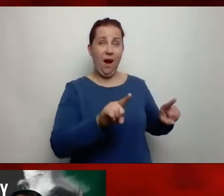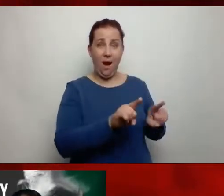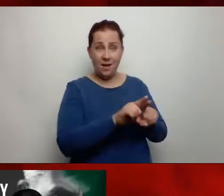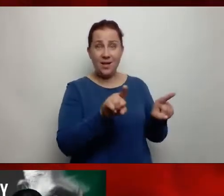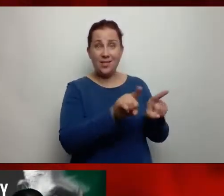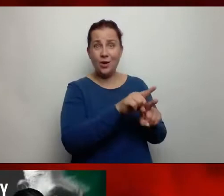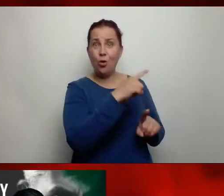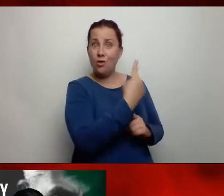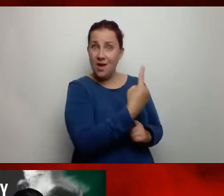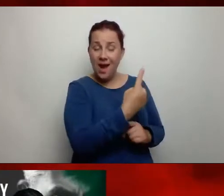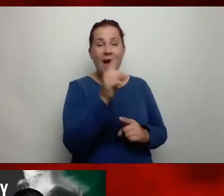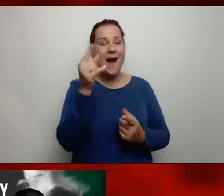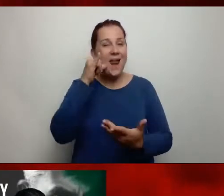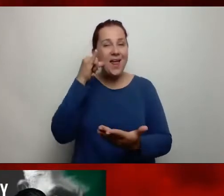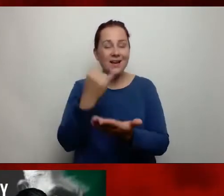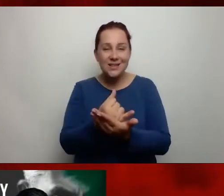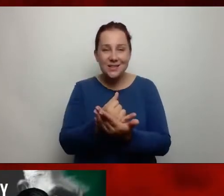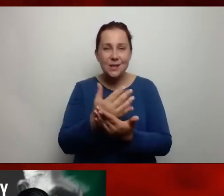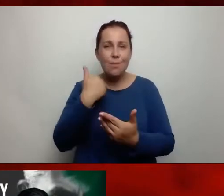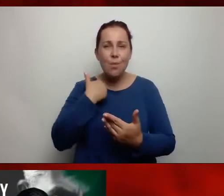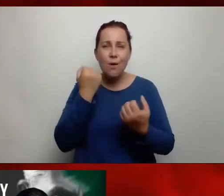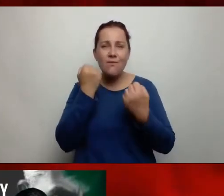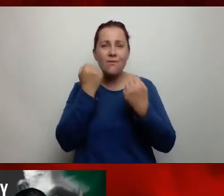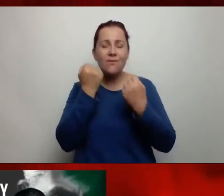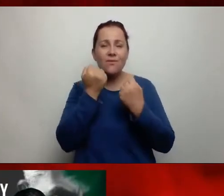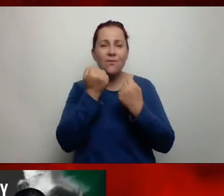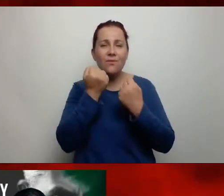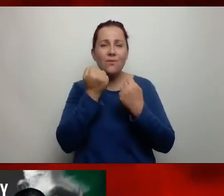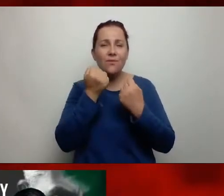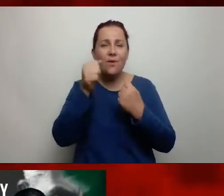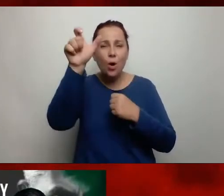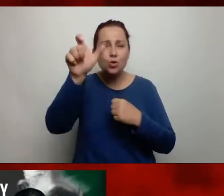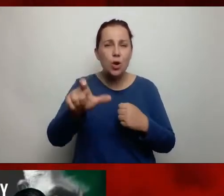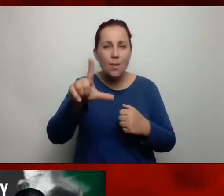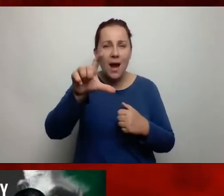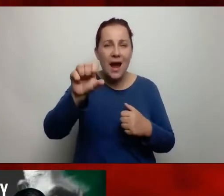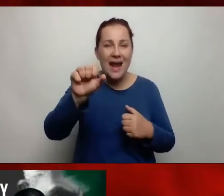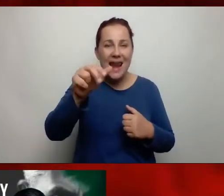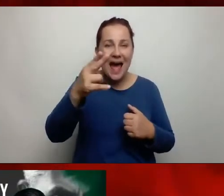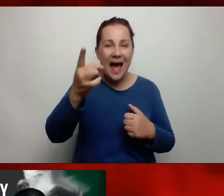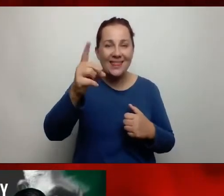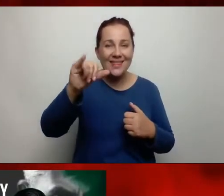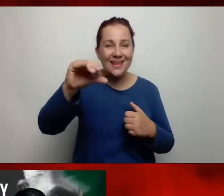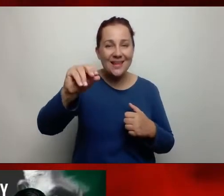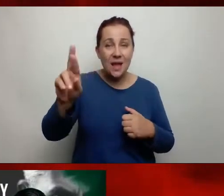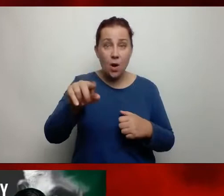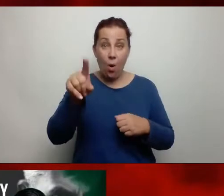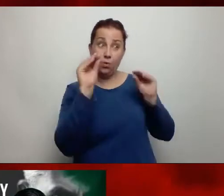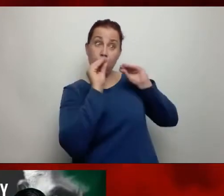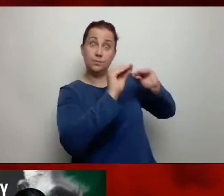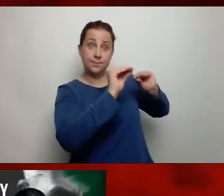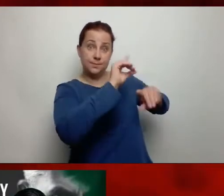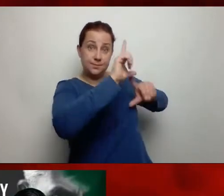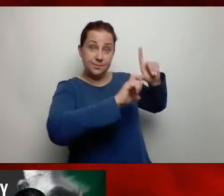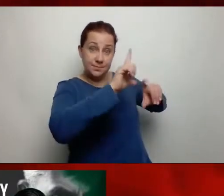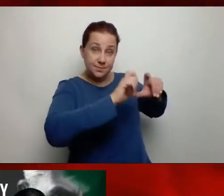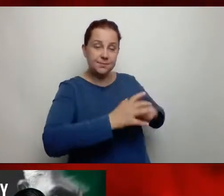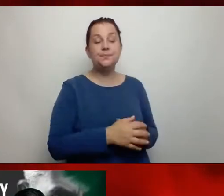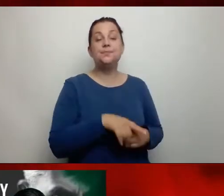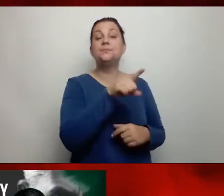listy Langiera, który uczył go fotografii. I pamiętajmy, że Witkacy zaczynał od